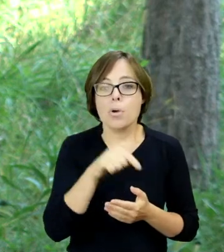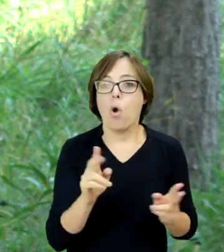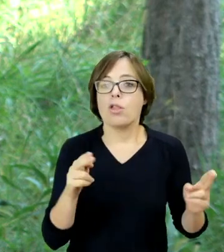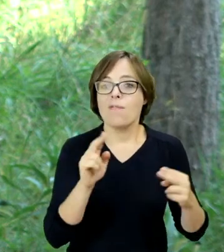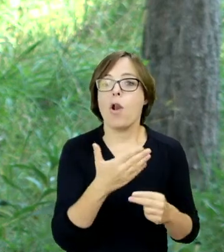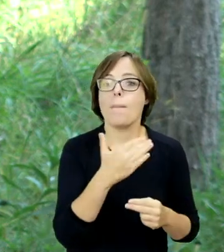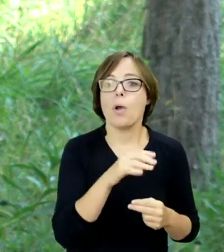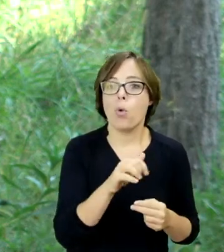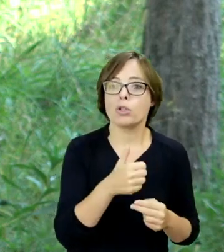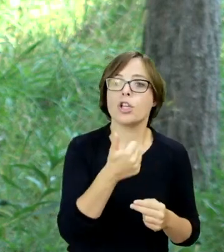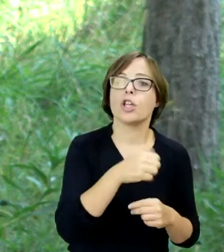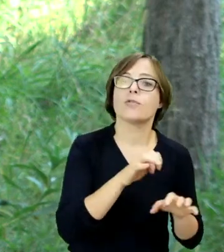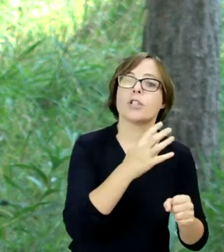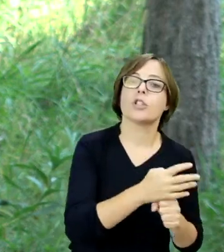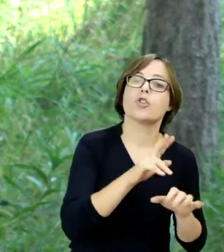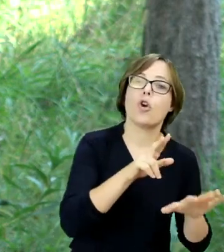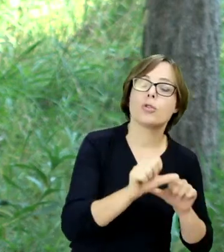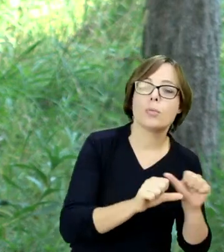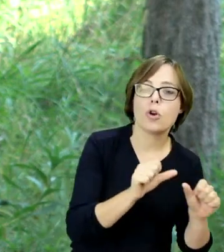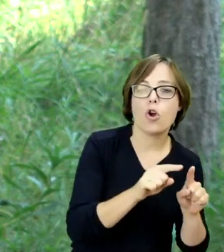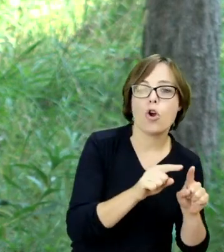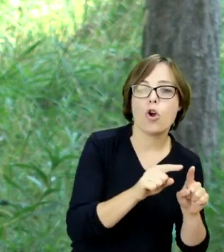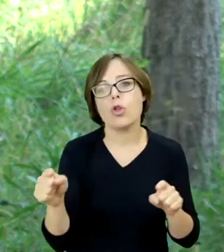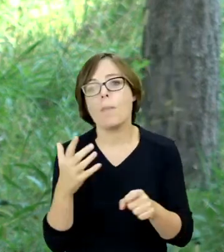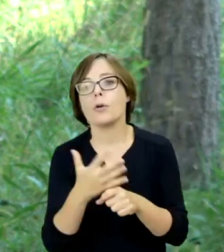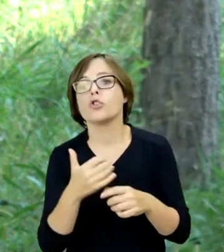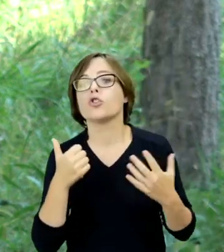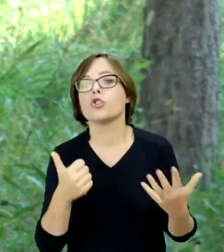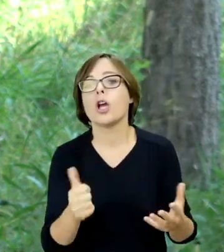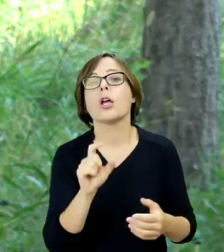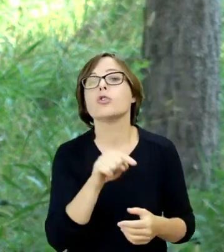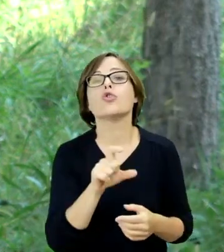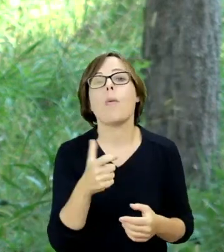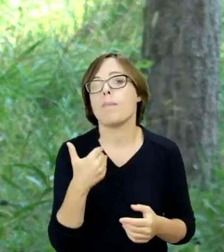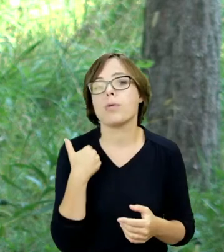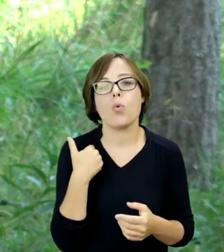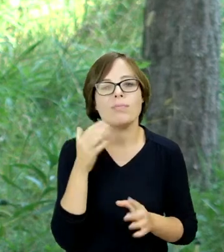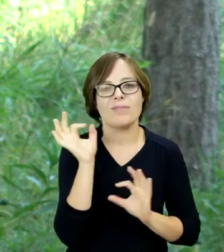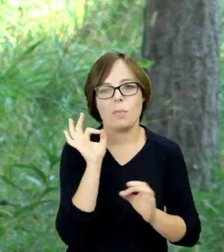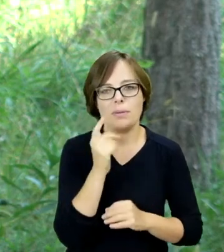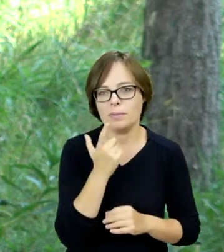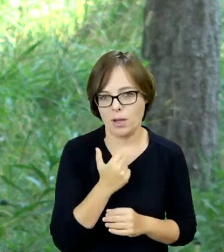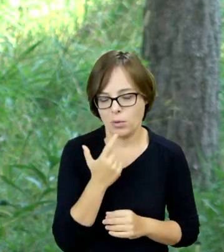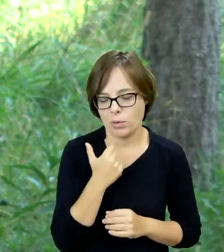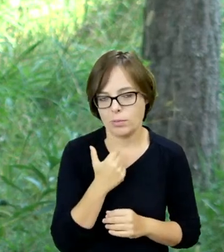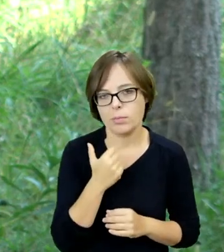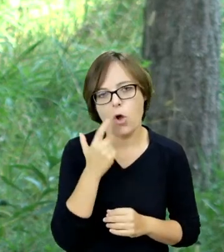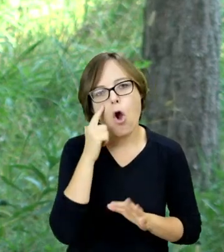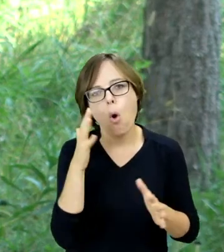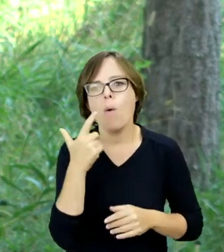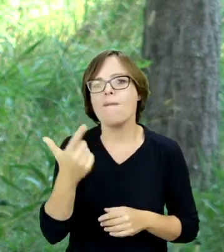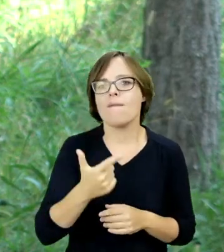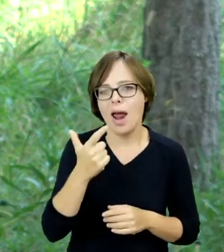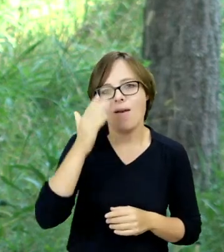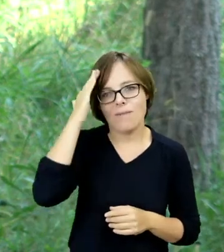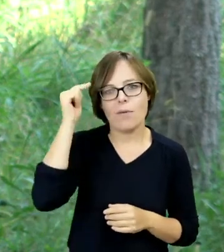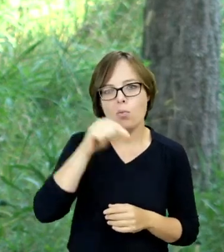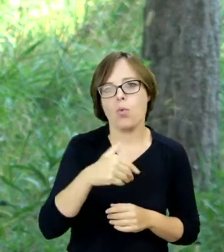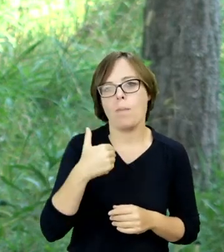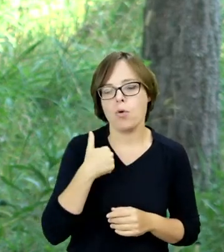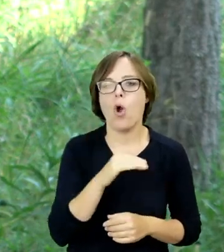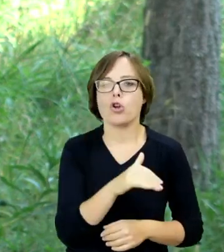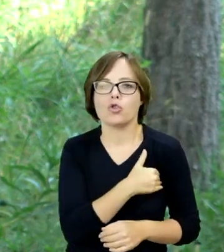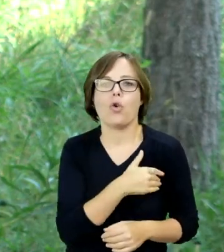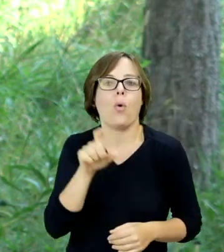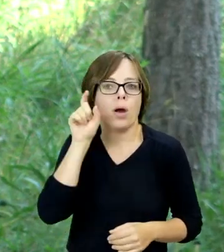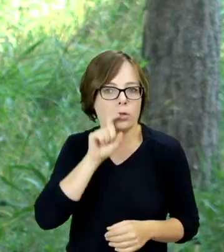między 1948 a 1956 rokiem. Przez około dwa lata mieściła się tutaj szkoła wywiadowcza,